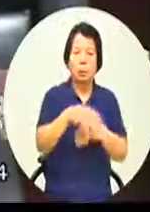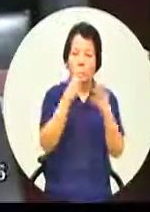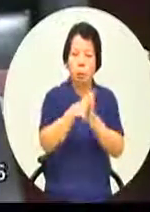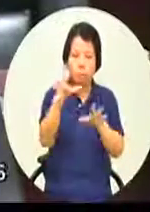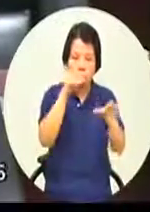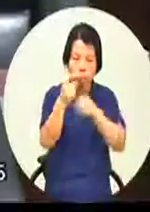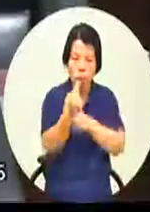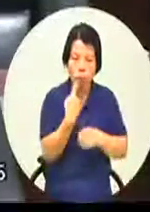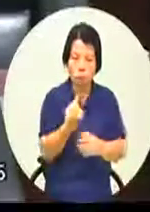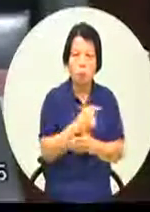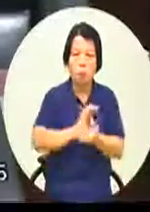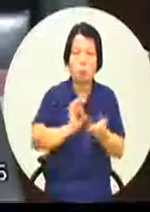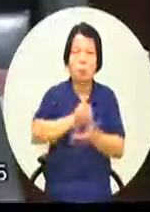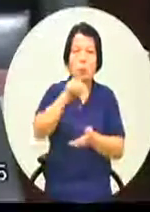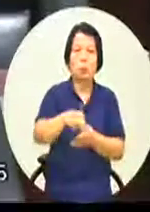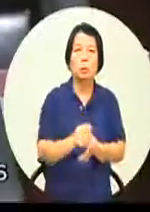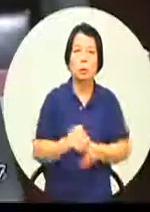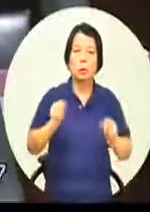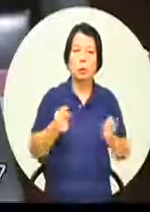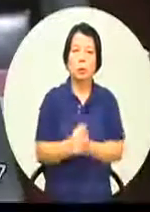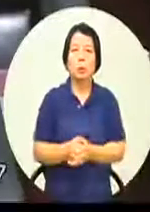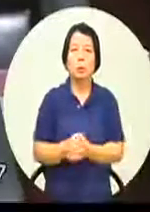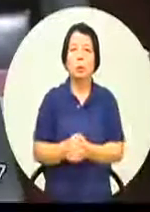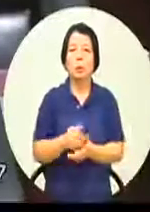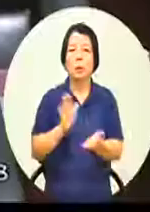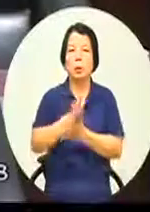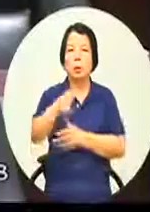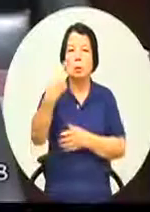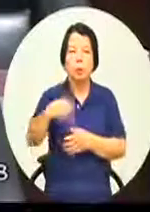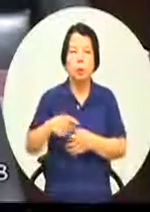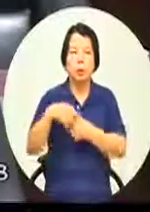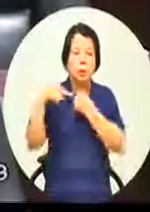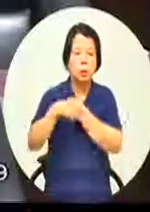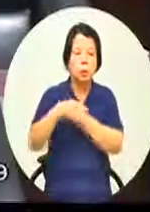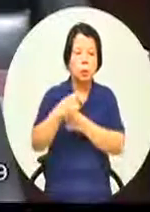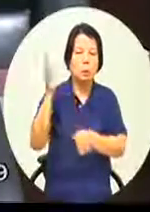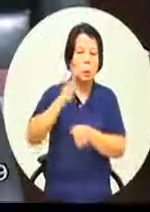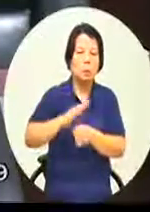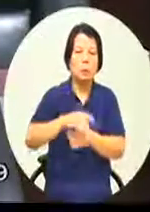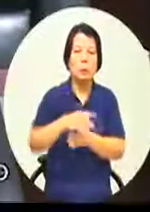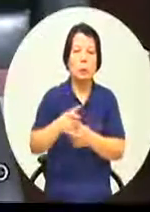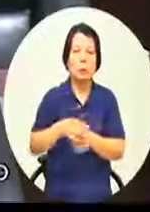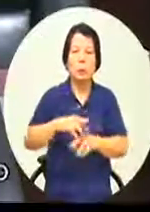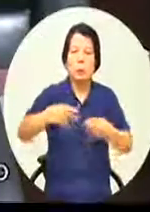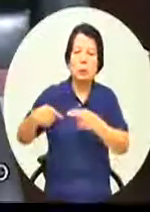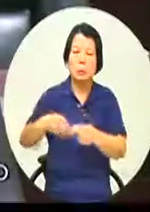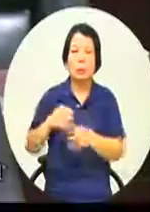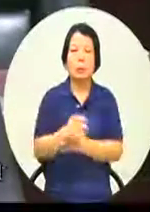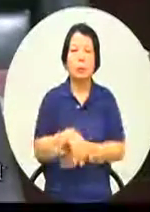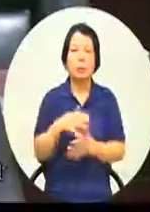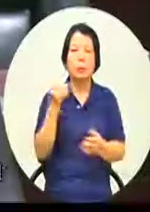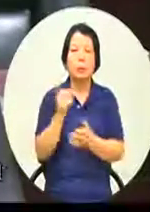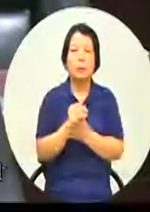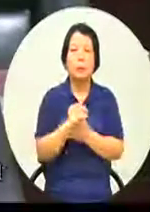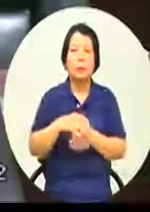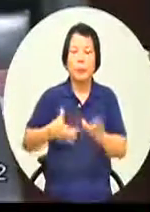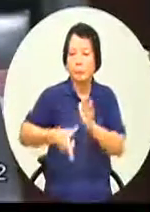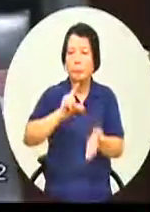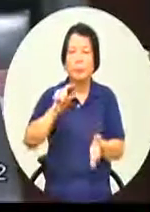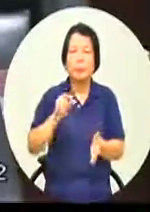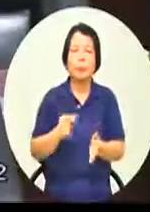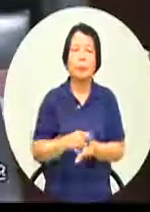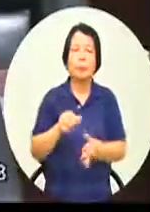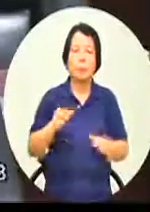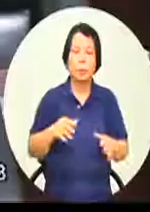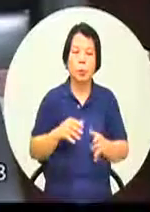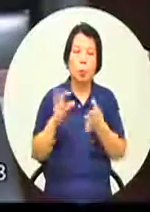花在这上面，而不是事后再来哈想办法亡羊补牢。所以这大概是第三个问题哈，有关我们的菜